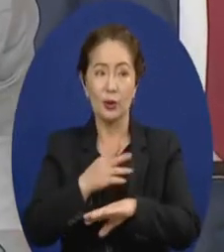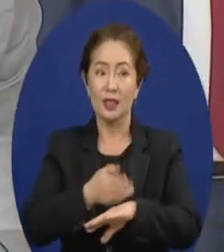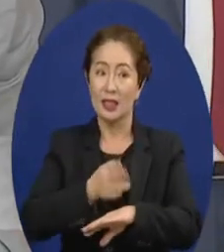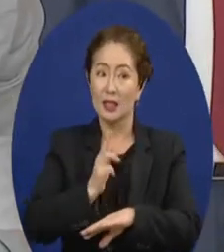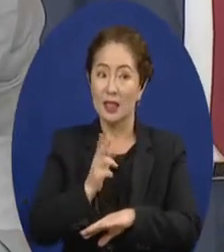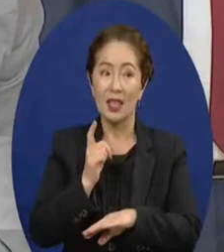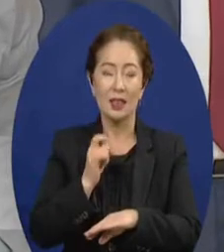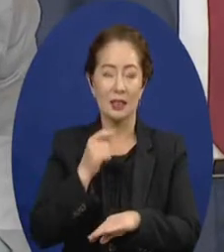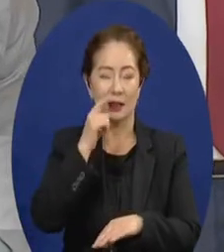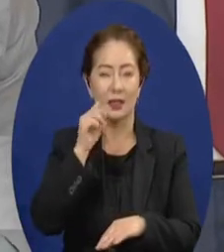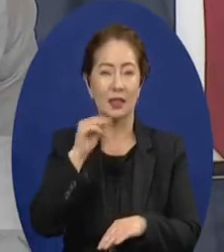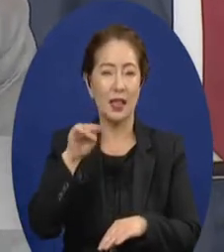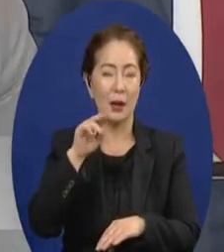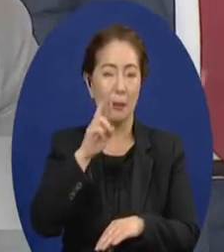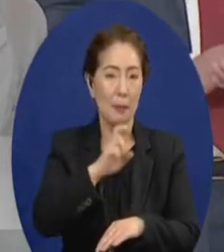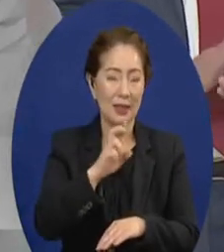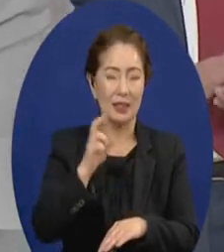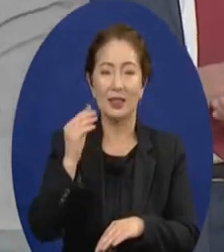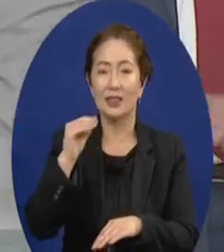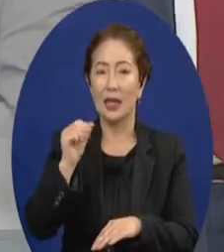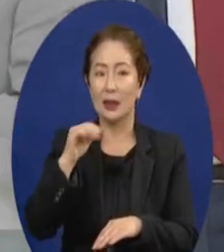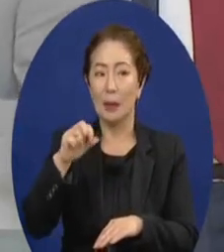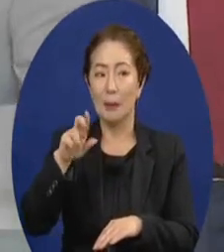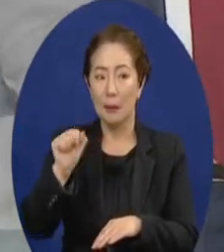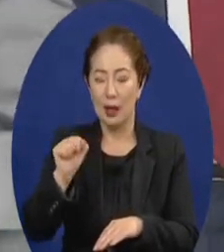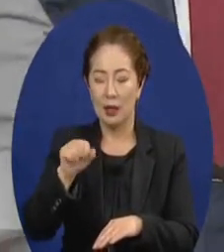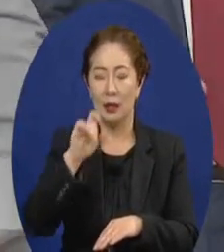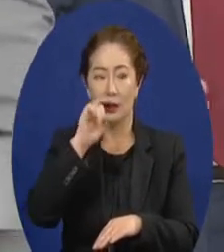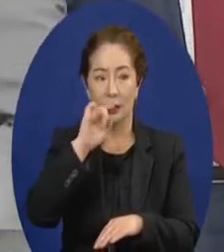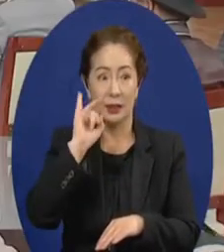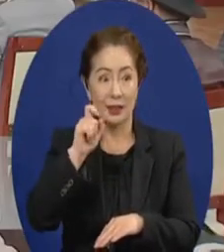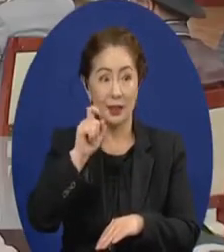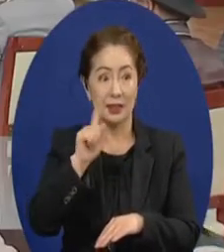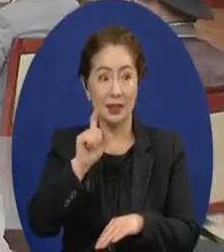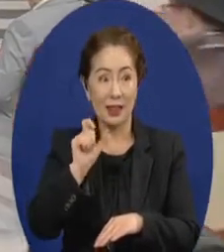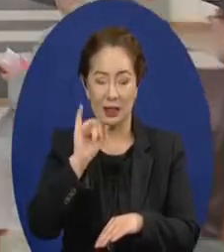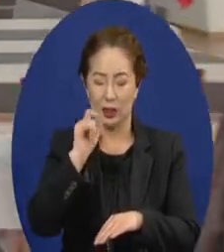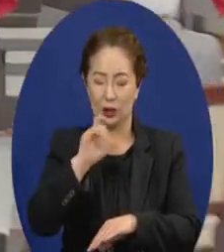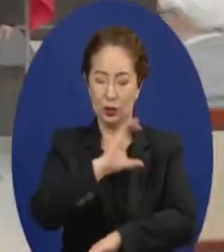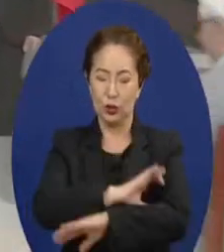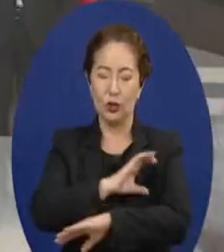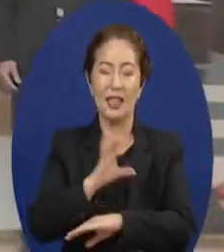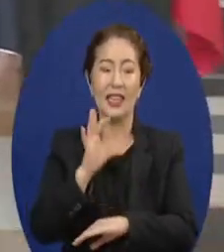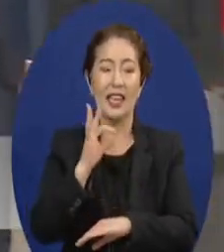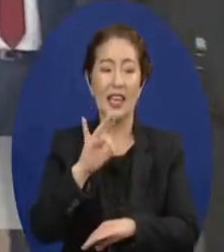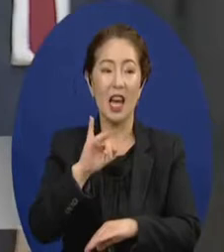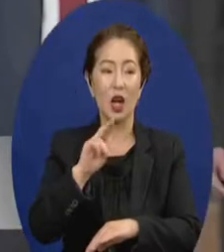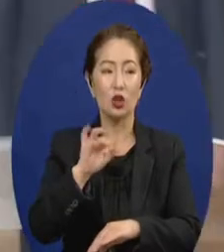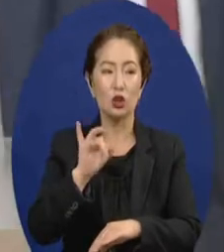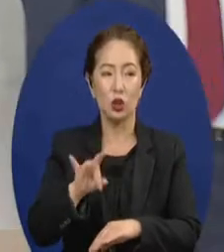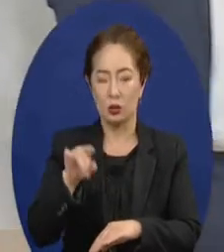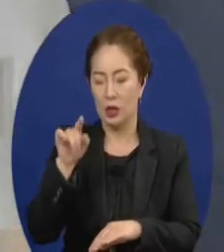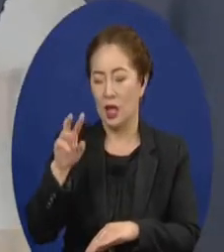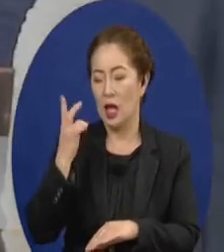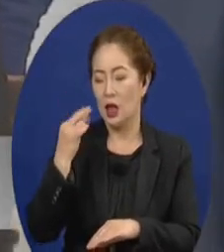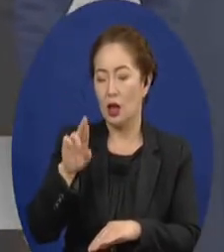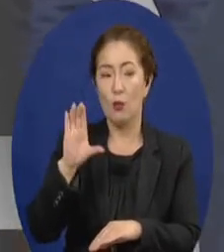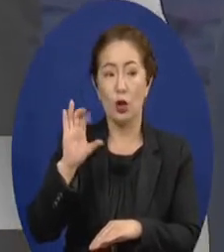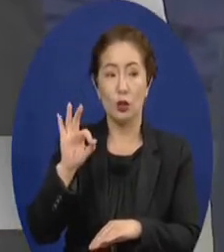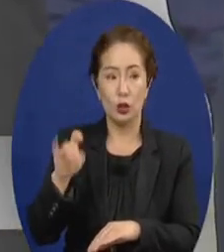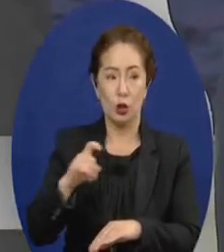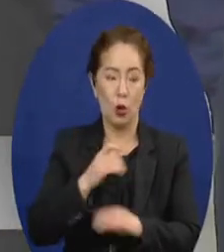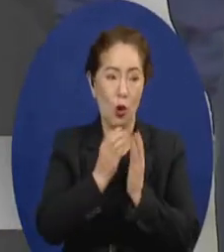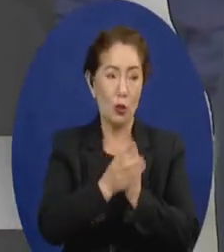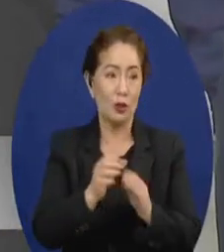ерөнхийлөгч Бадархын Жаданба, их засаг их сургуулийн ректор Монгол улсын Гавьяат багш Намсрам Нямсар, Хөвсгөл аймгийн